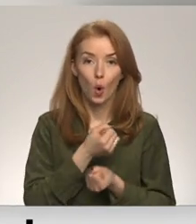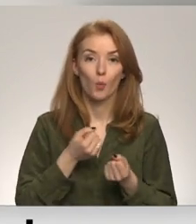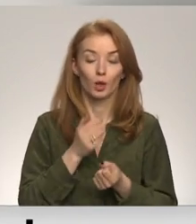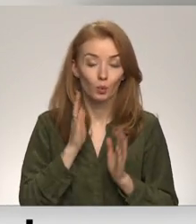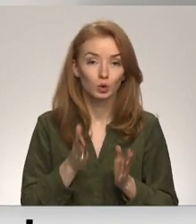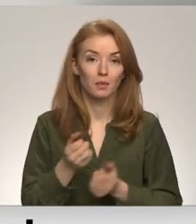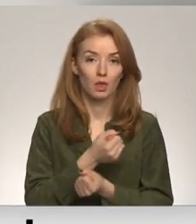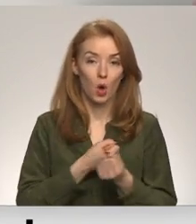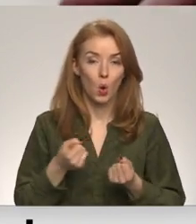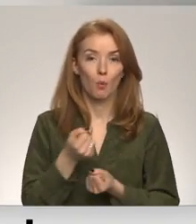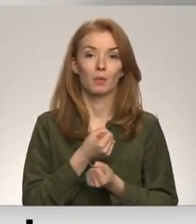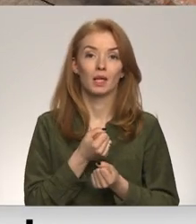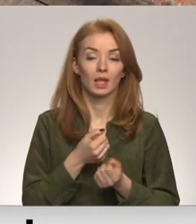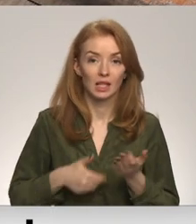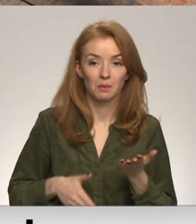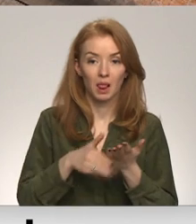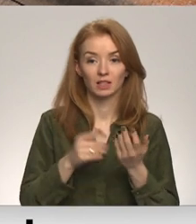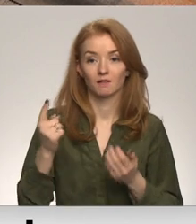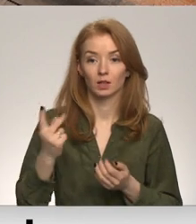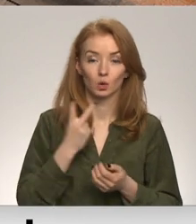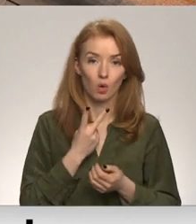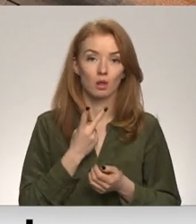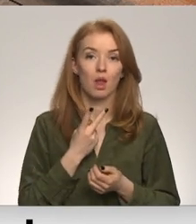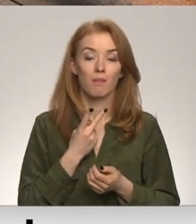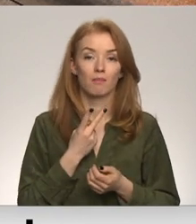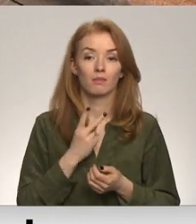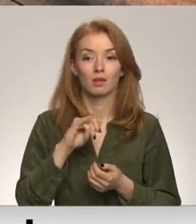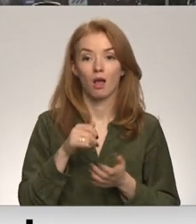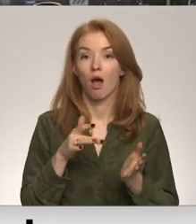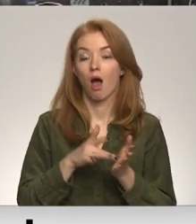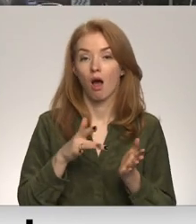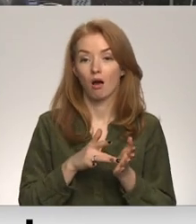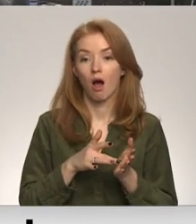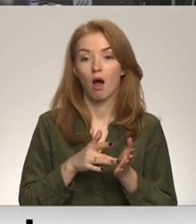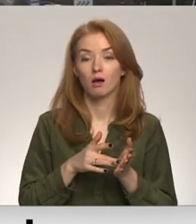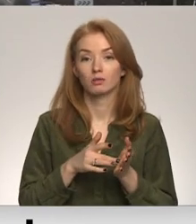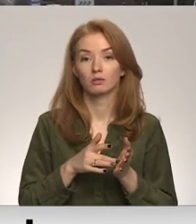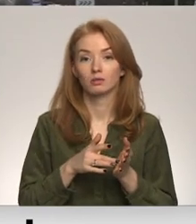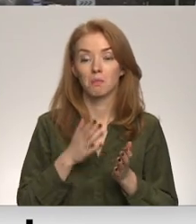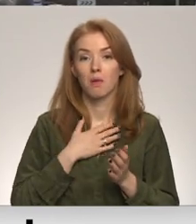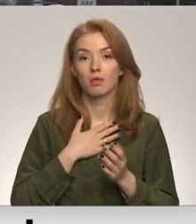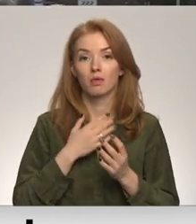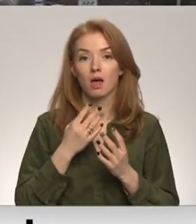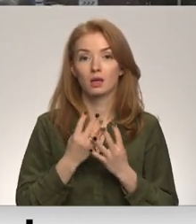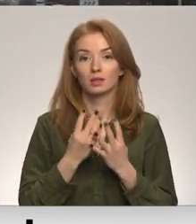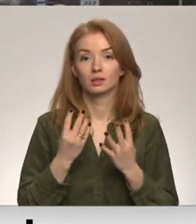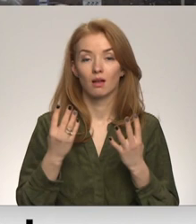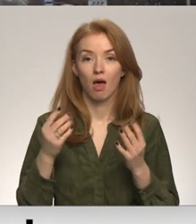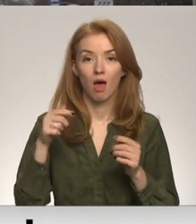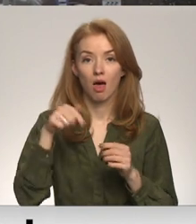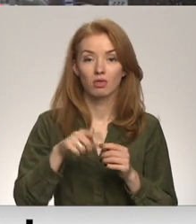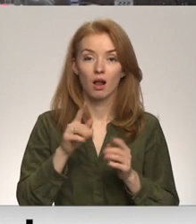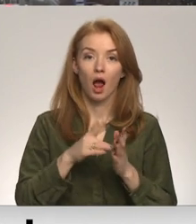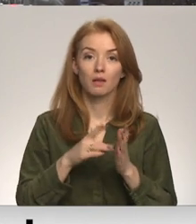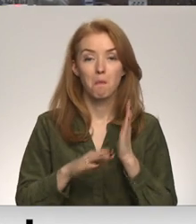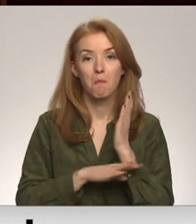būsim taupīgi, būsim izpalīdzīgi viens otram, ja kāds man ir sētā aizkavējusies tāda malkas